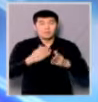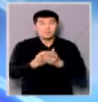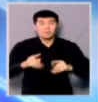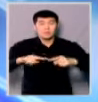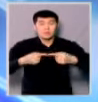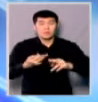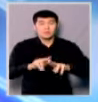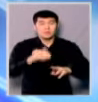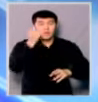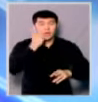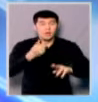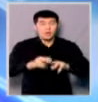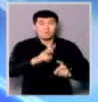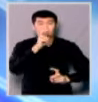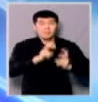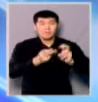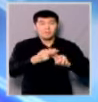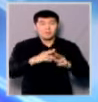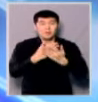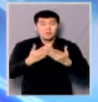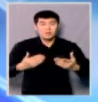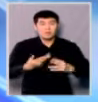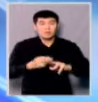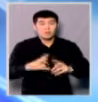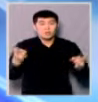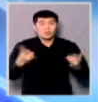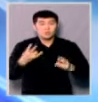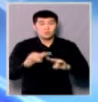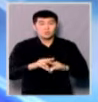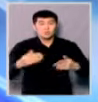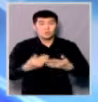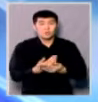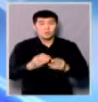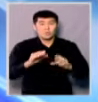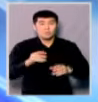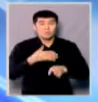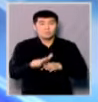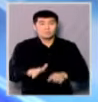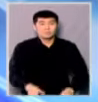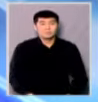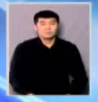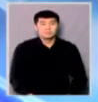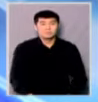технической изношенности производственных активов вызывают необходимость принятия неотложных мер.